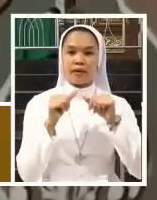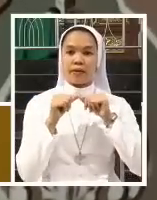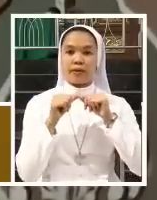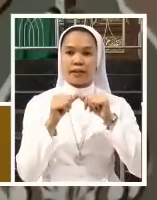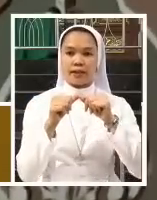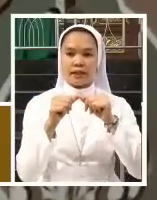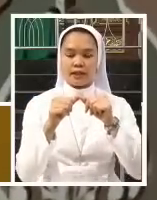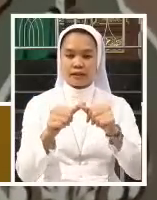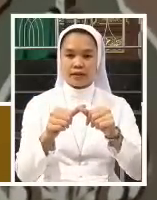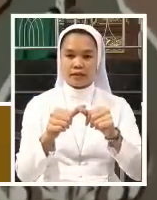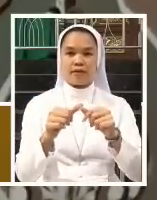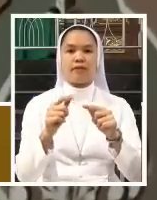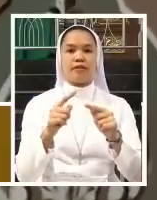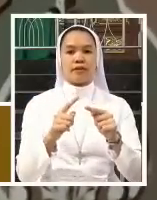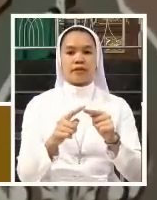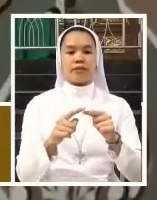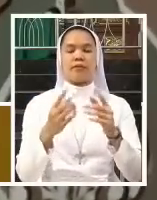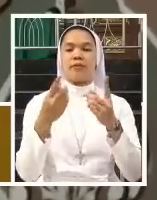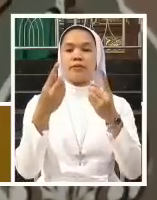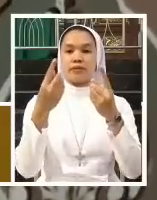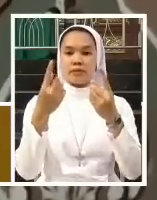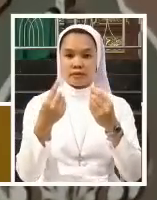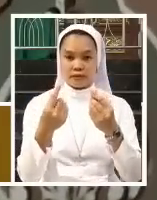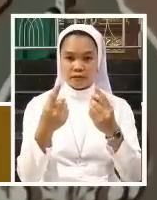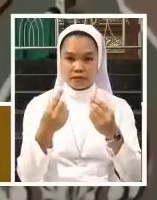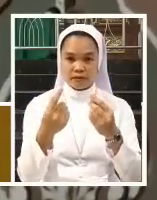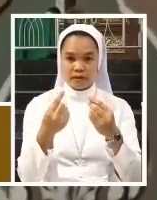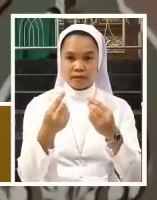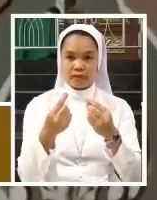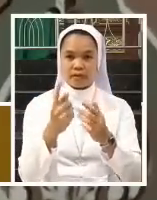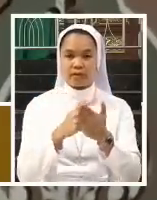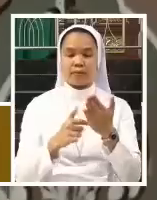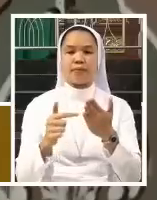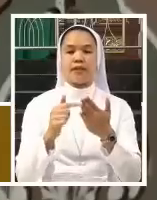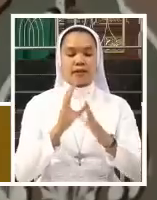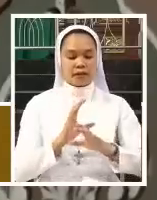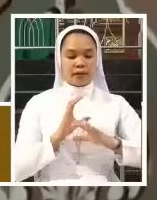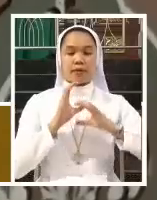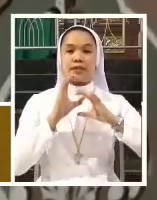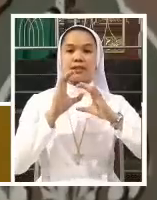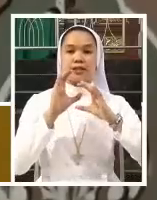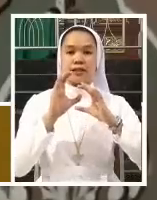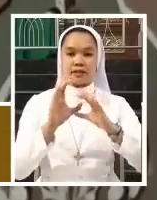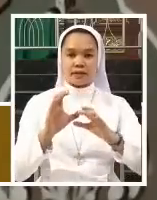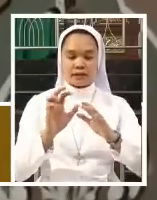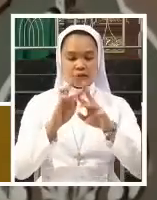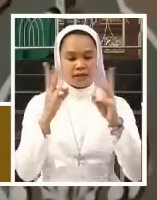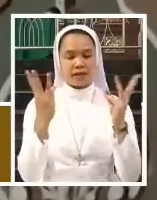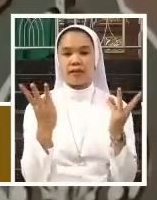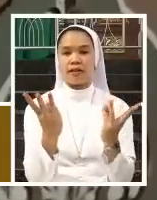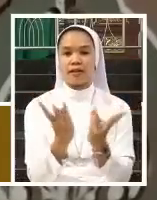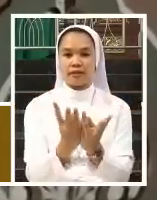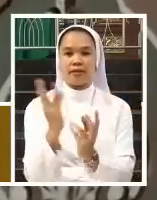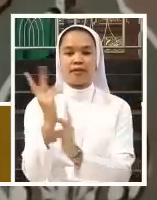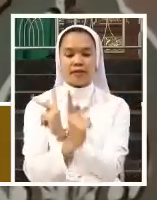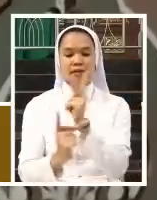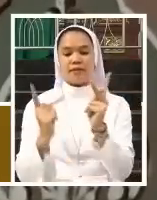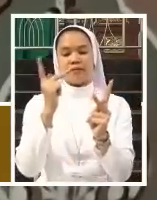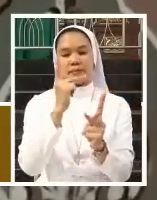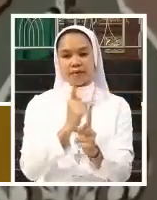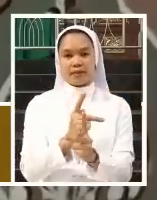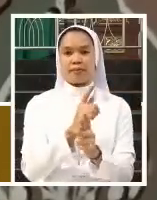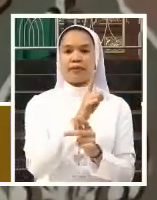itong magibo ang pagsukonsakrar ng bilog kang banwaan sa